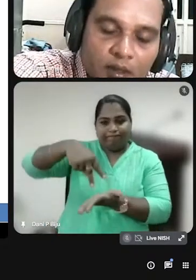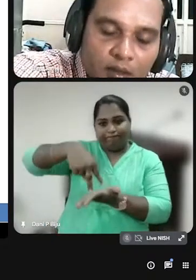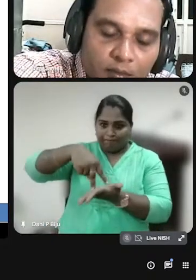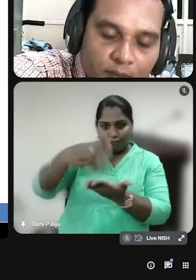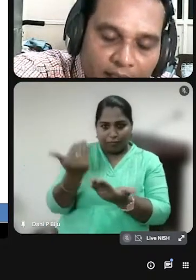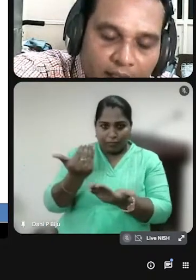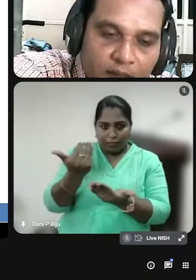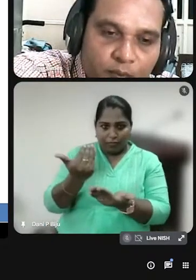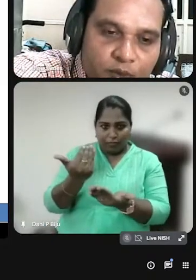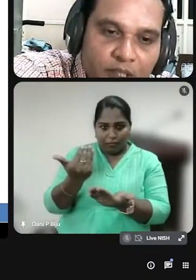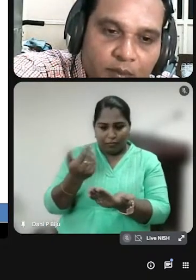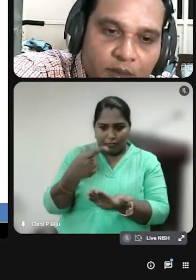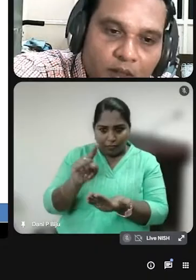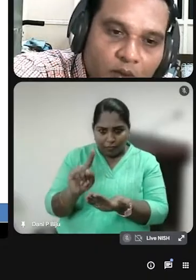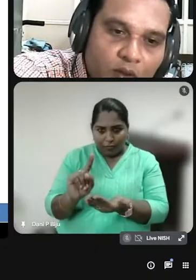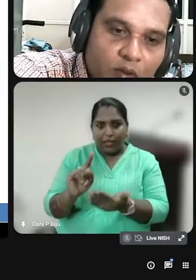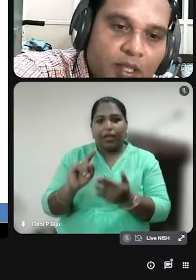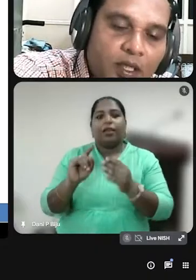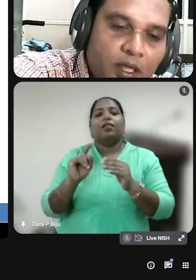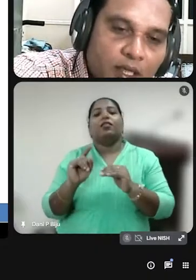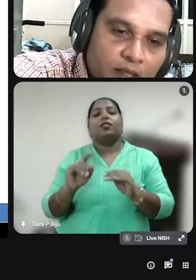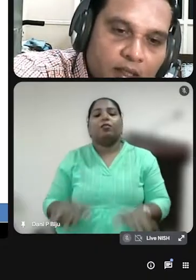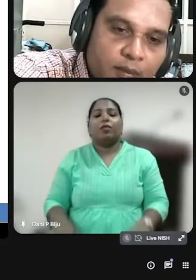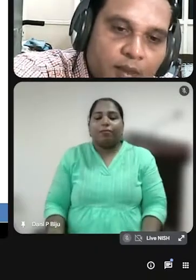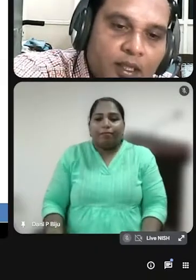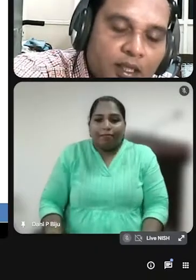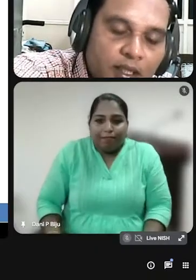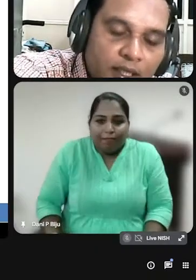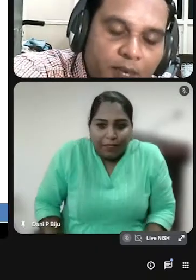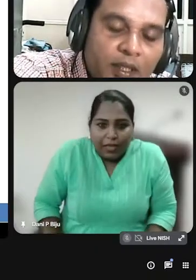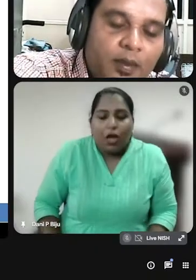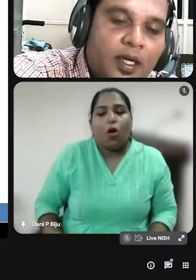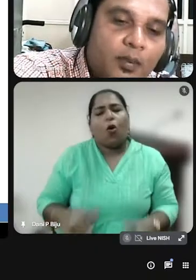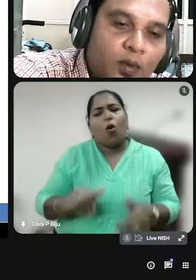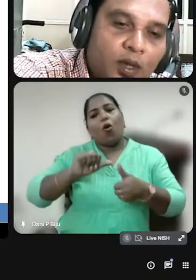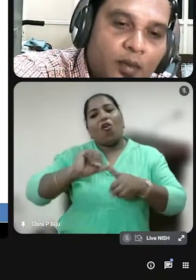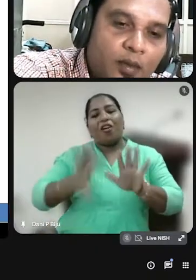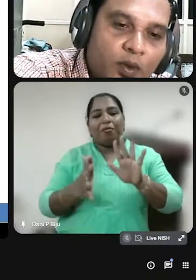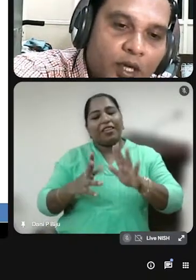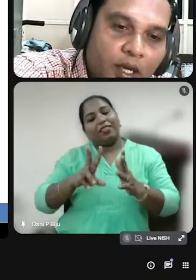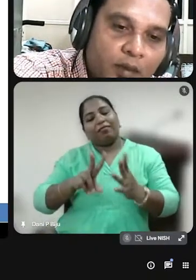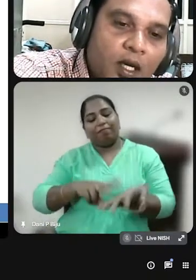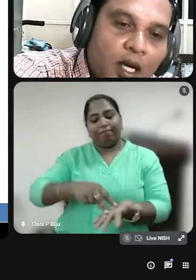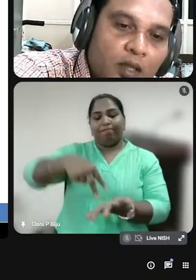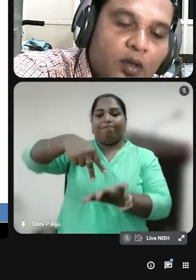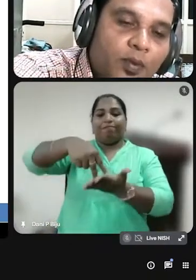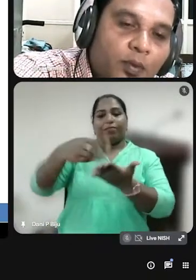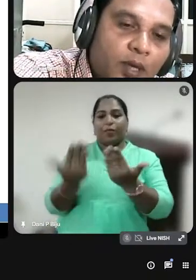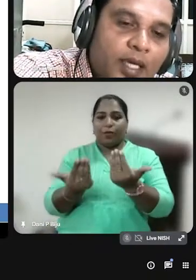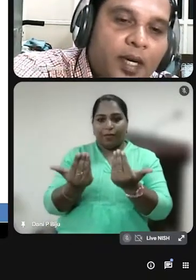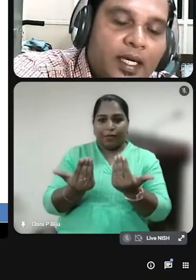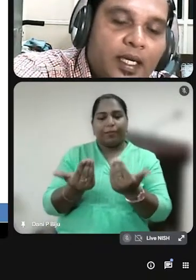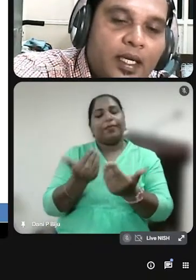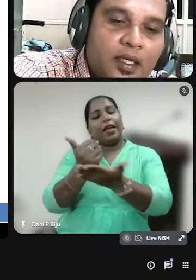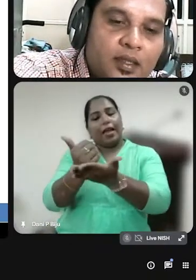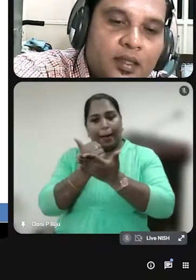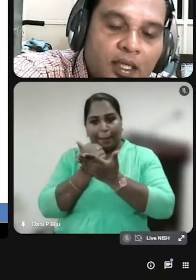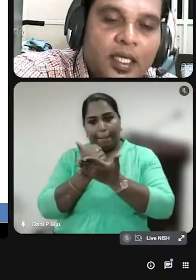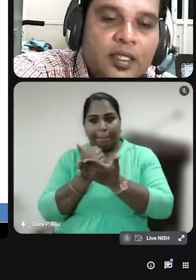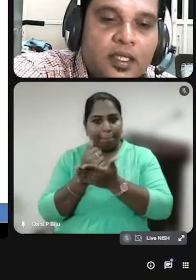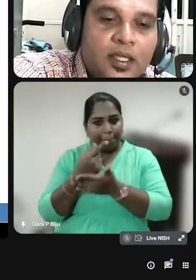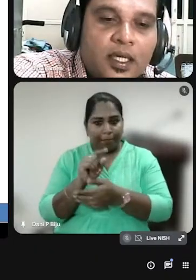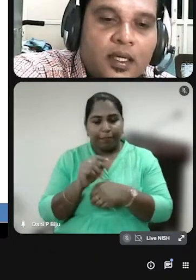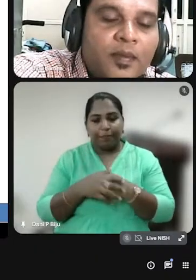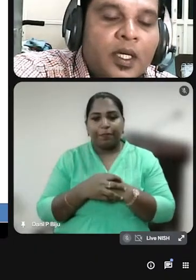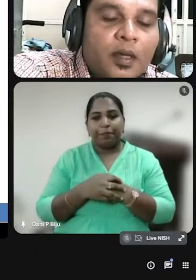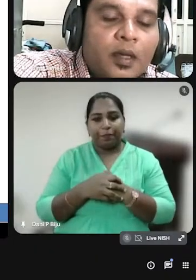രണ്ട് ബാക്കിലേക്ക് പുഷ് ചെയ്യുമ്പോഴത്തേക്ക് ഓട്ടോമാറ്റിക്കലി അത് നമ്മുടെ ഇരിപ്പിന്റെ ഭാഗം മുകളിലേക്ക് പൊക്കുകയും അതോടൊപ്പം കൈ ബാക്കിലേക്ക്